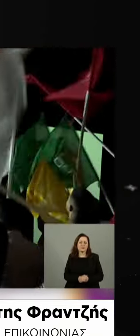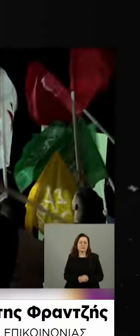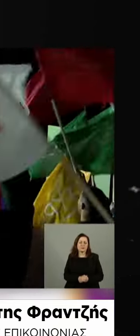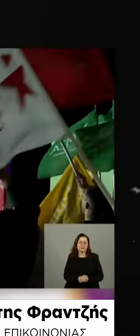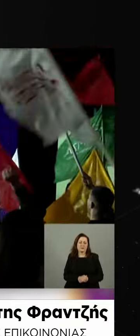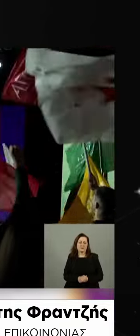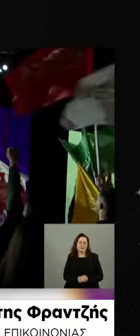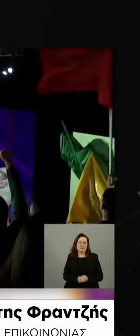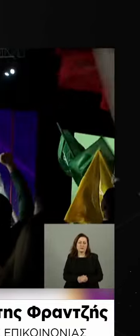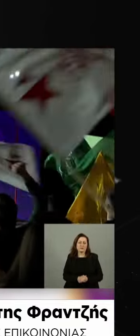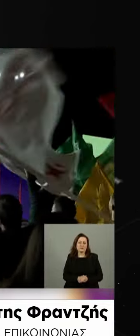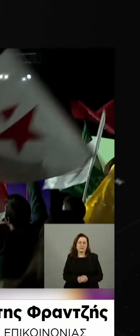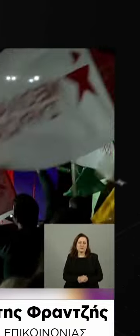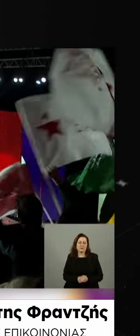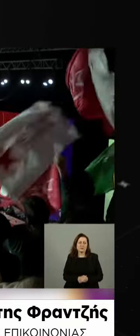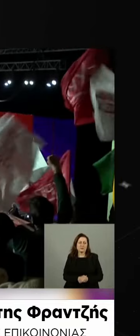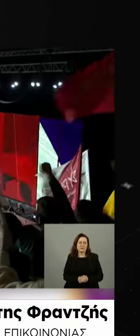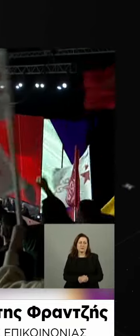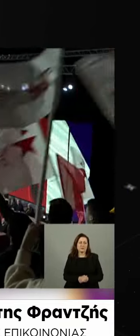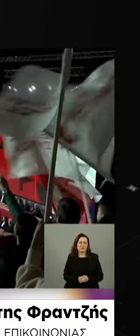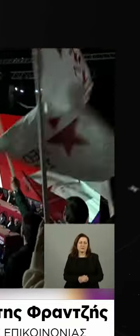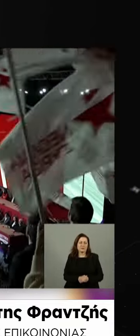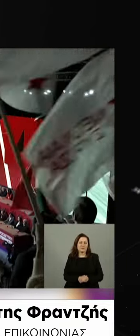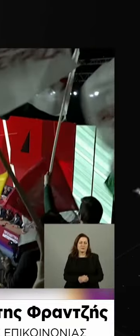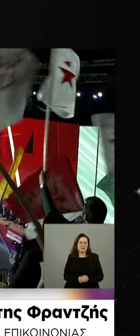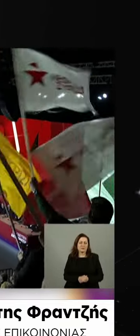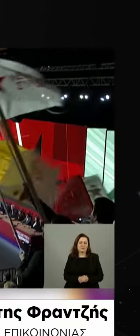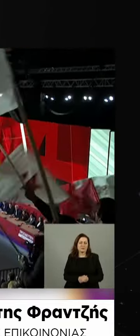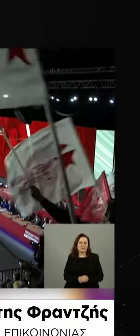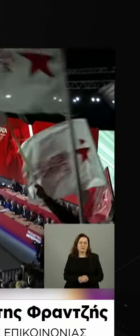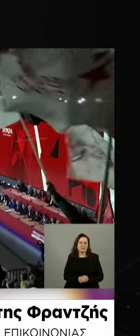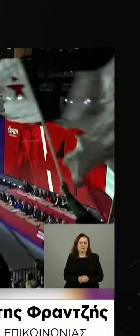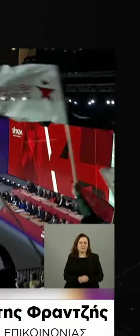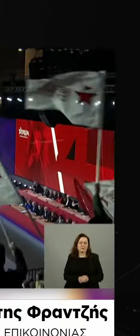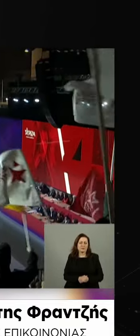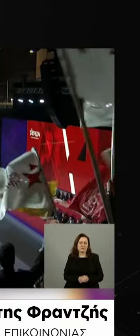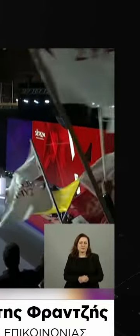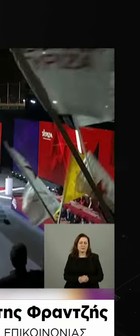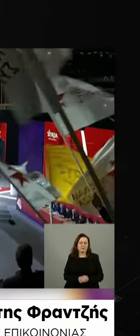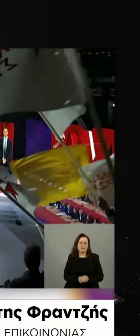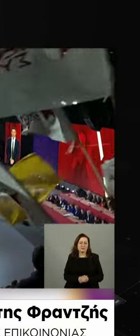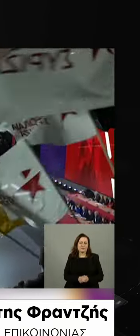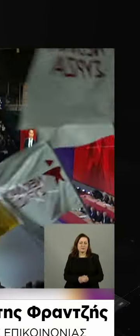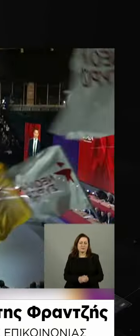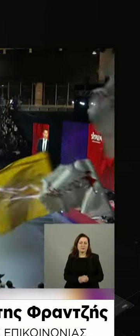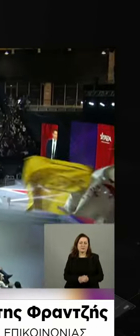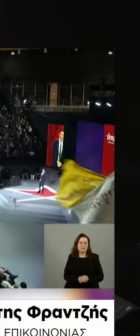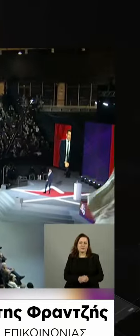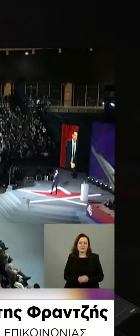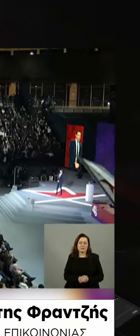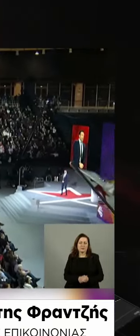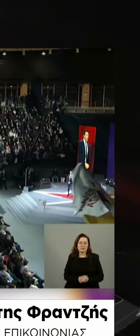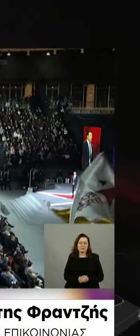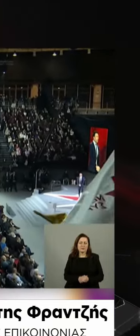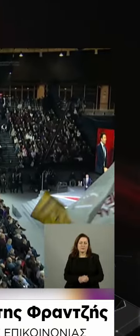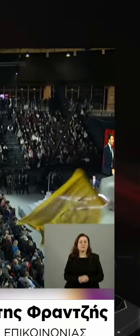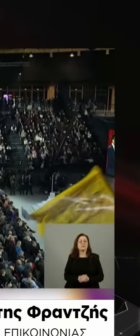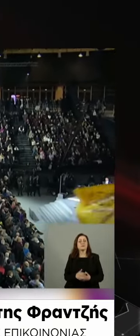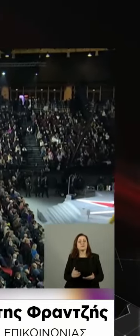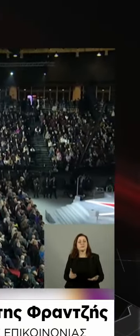διαφοροποίηση των προσωπικότητων. Δεν θα υπάρχει τόσο αυτή η εικόνα της συνοχής. Θα είναι μια τραυματισμένη ηγεσία αντικειμενικά. Το